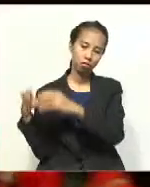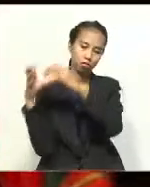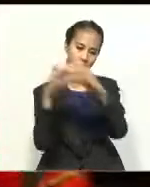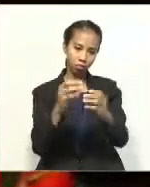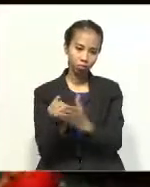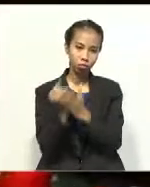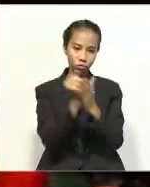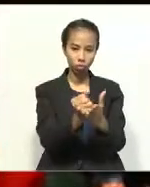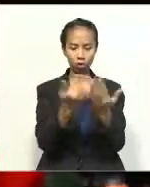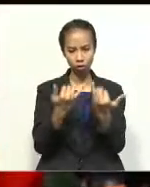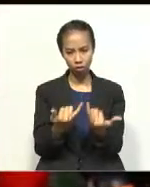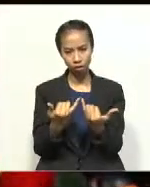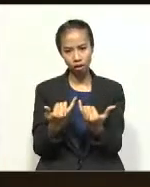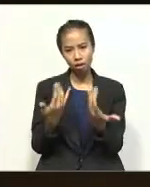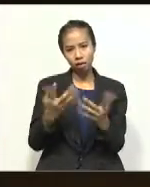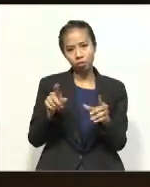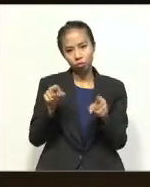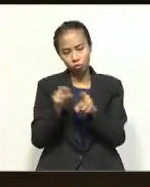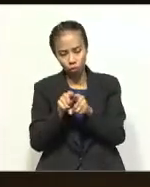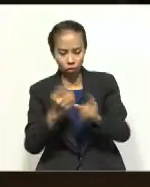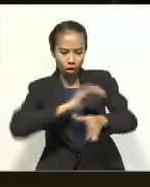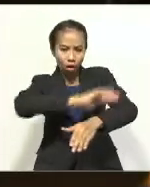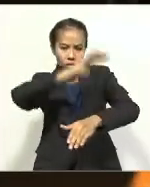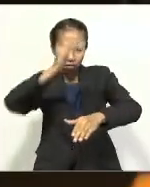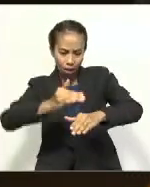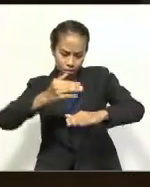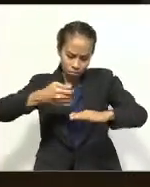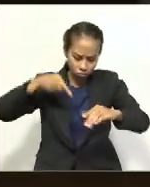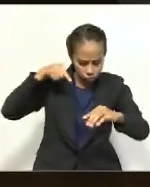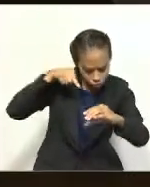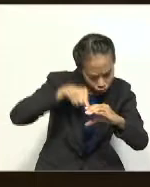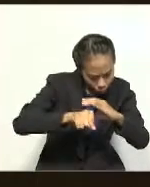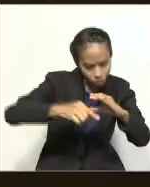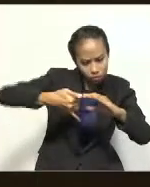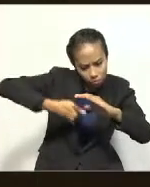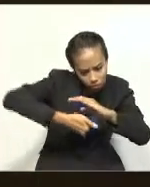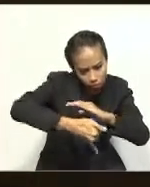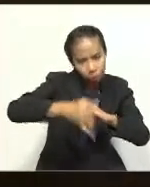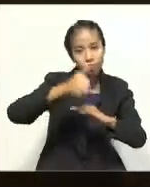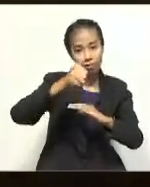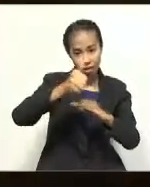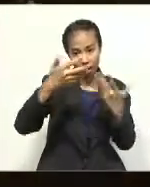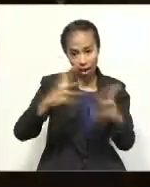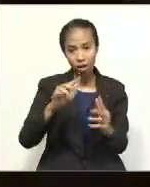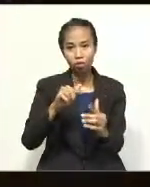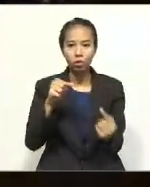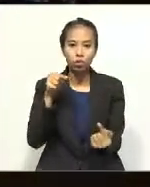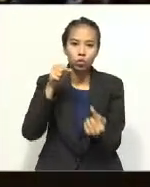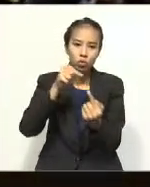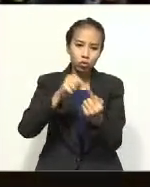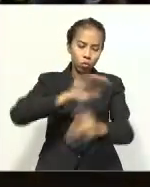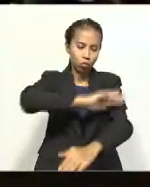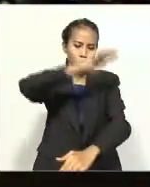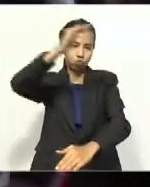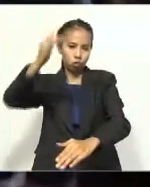ความคืบหน้าล่าสุดหน่วยซิลนั้นสามารถหาช่องทางเจาะข้ามไปอีกฝั่งหนึ่งของทางแยกในถ้ำได้ซึ่งชุดแรกได้เข้าไปถึงยังบริเวณโถงบริเ